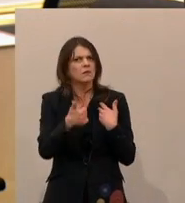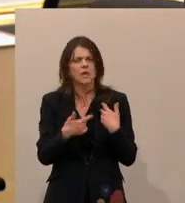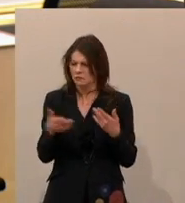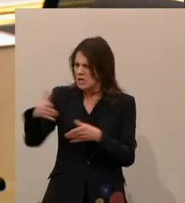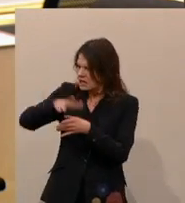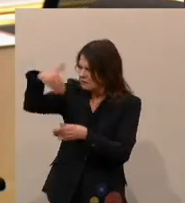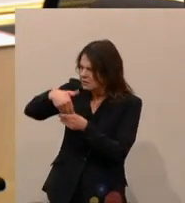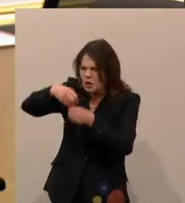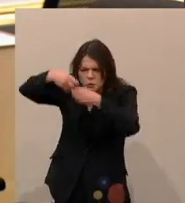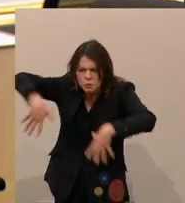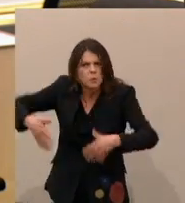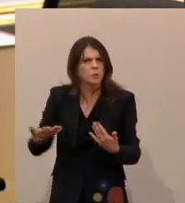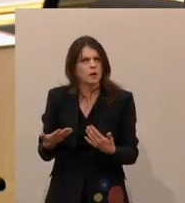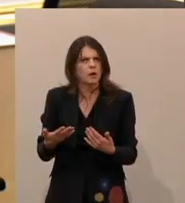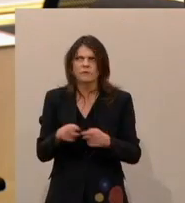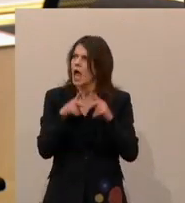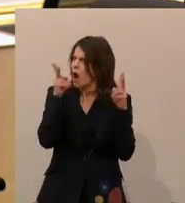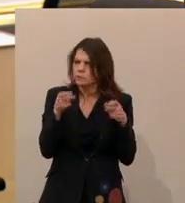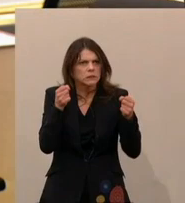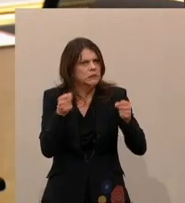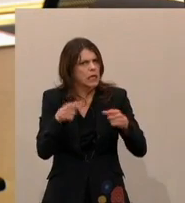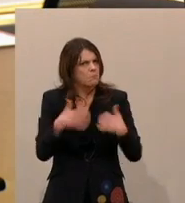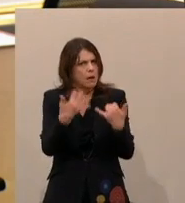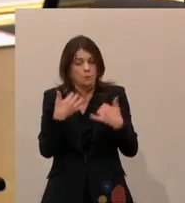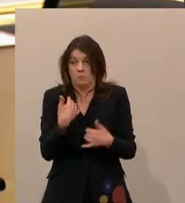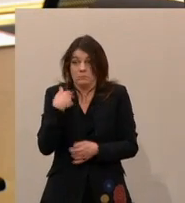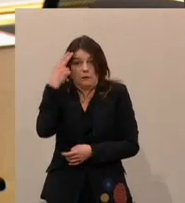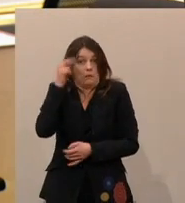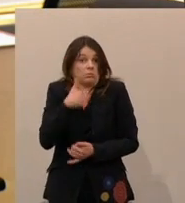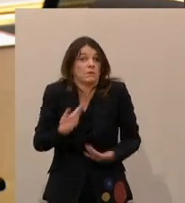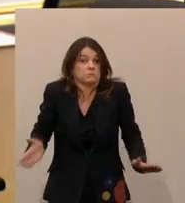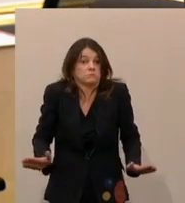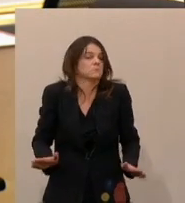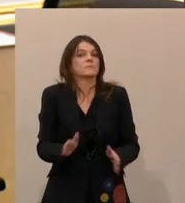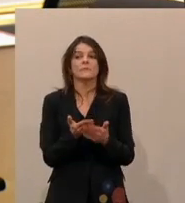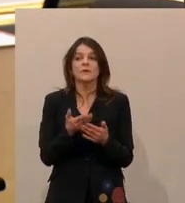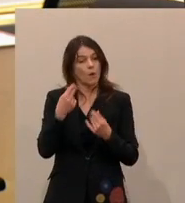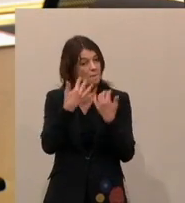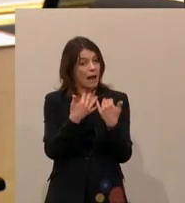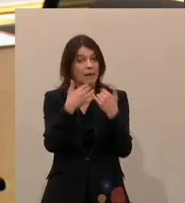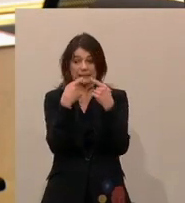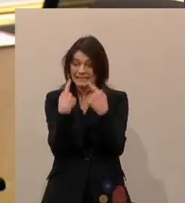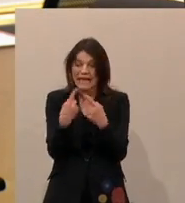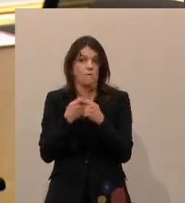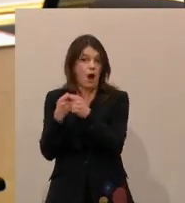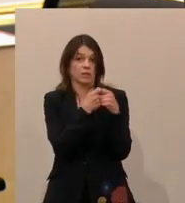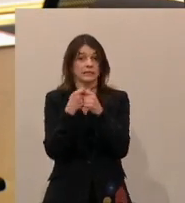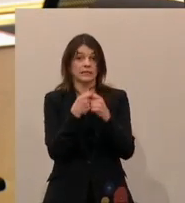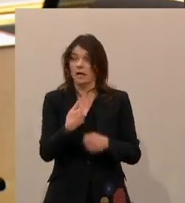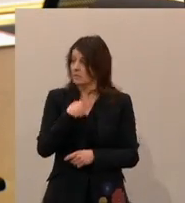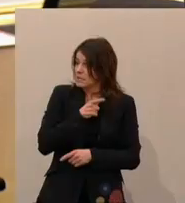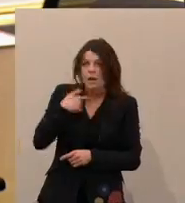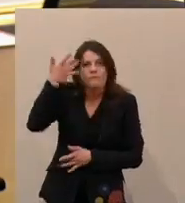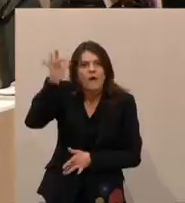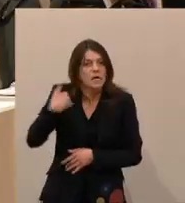die interne Struktur der Haussicherheit hier im Parlament. Wir kennen das nicht. Das wird ja vom Parlament selbst organisiert. Ich weiß